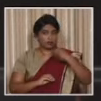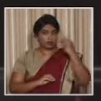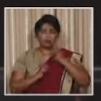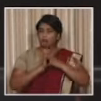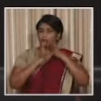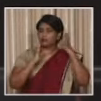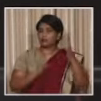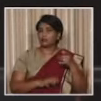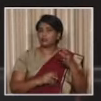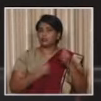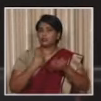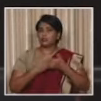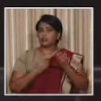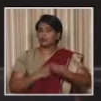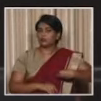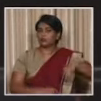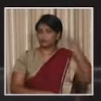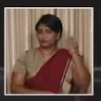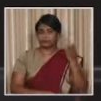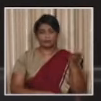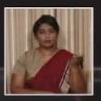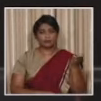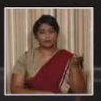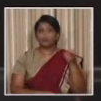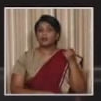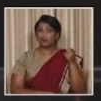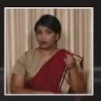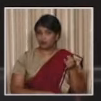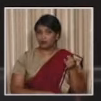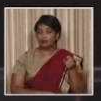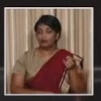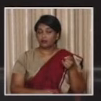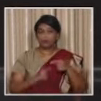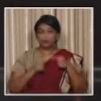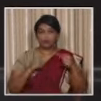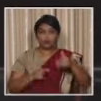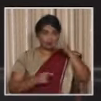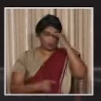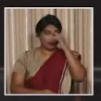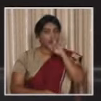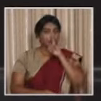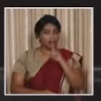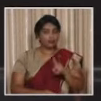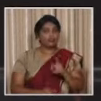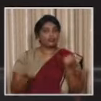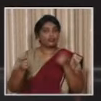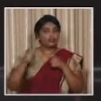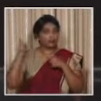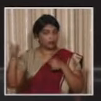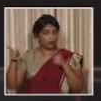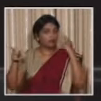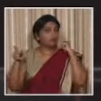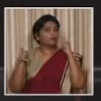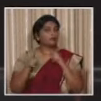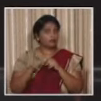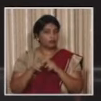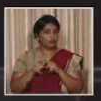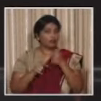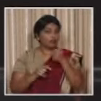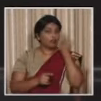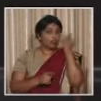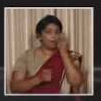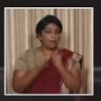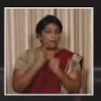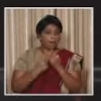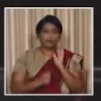විශාල ප්‍රමාණයකින් මේක වැඩි කරලා තියෙනවා. මෙන්න මේවා ගැන අර විපක්ෂ නායකතුමා කිව්වා වගේ මේ වෙළඳ පොලේ පිළිබඳව හරිය හොයා